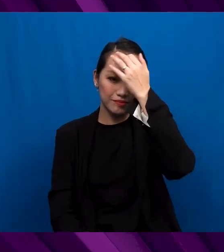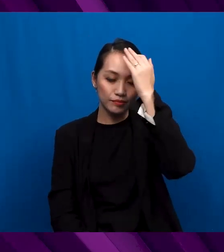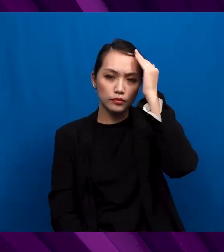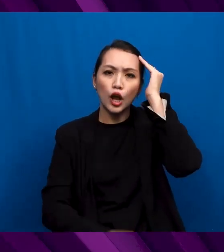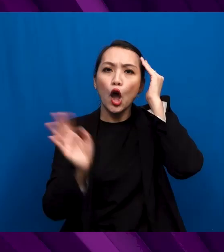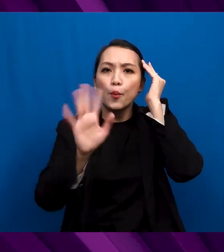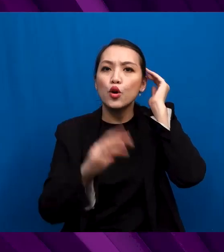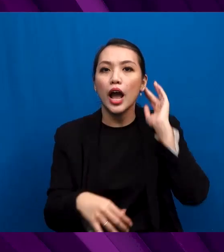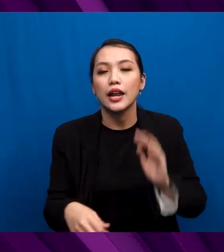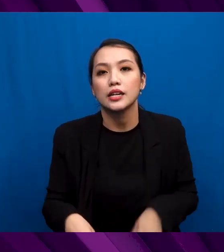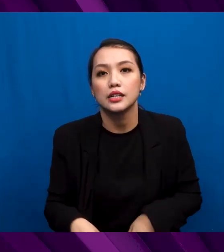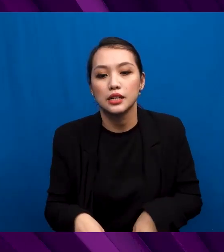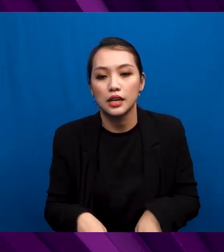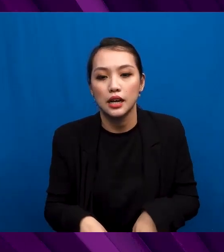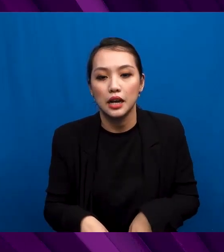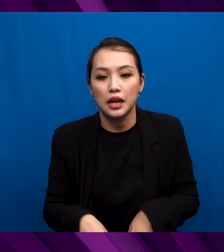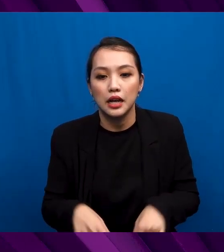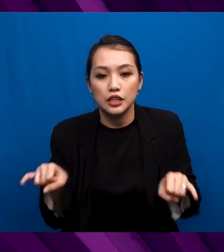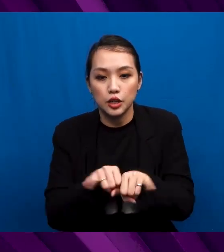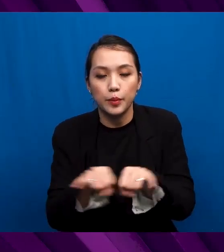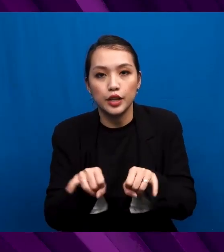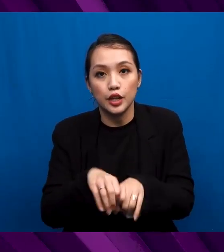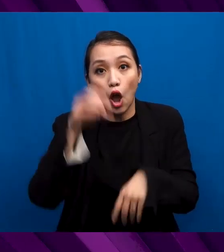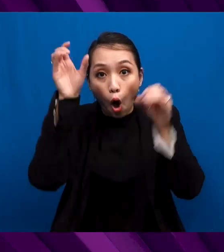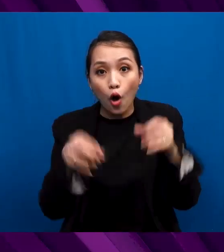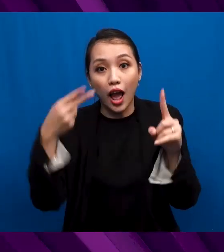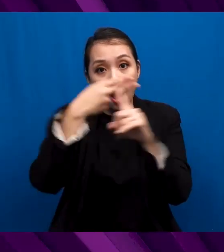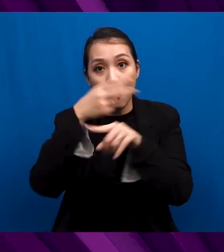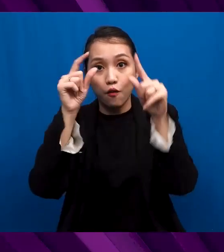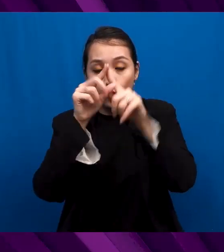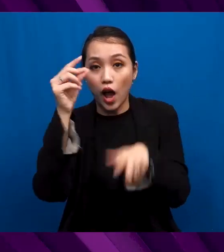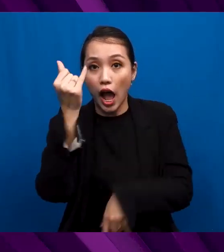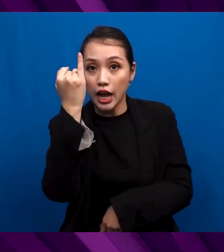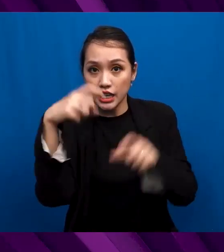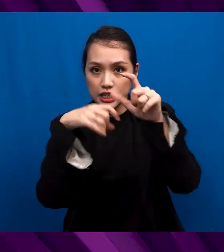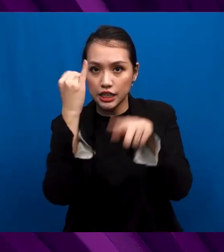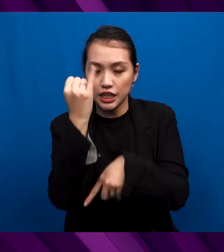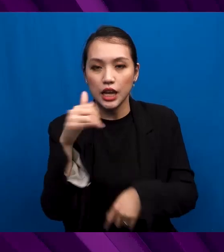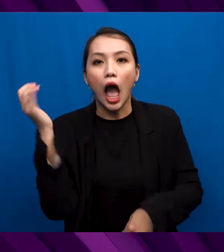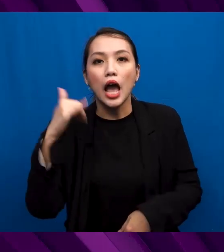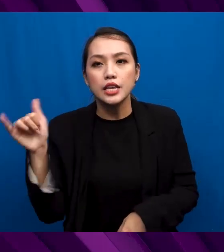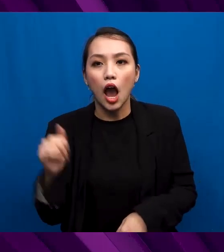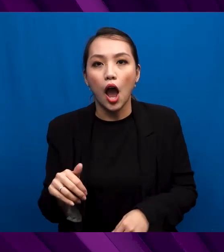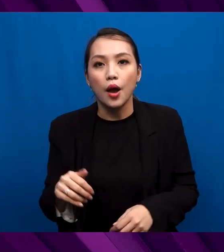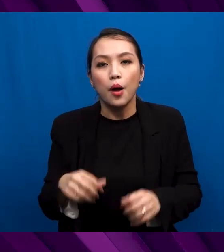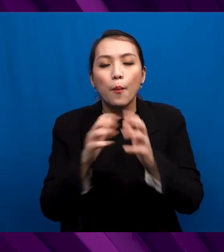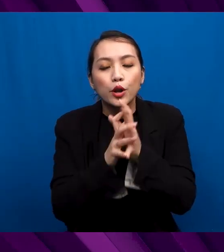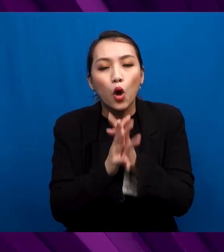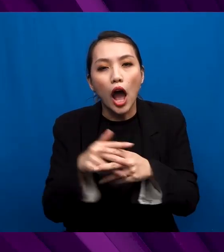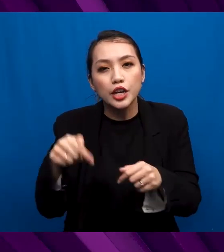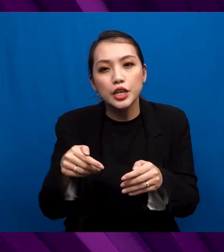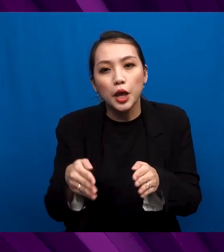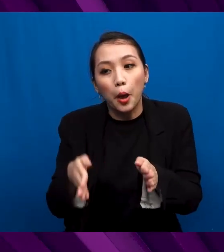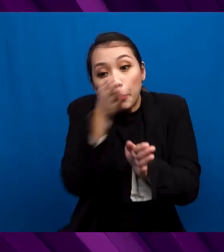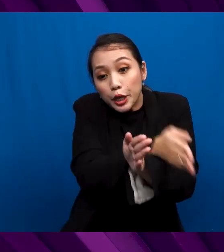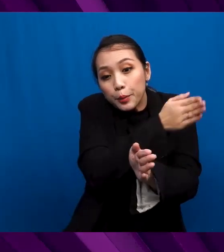dilihat orang. Tapi mereka bisa doa di sebuah menara atau kita tahu pelayanannya. Mereka enggak pamer sih, enggak. Cuman mereka bisa